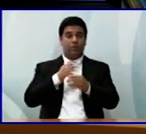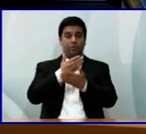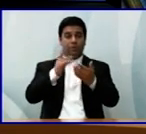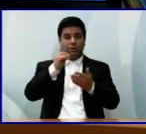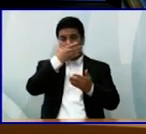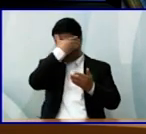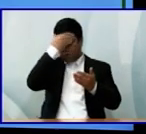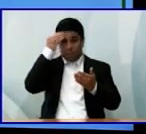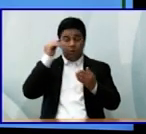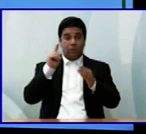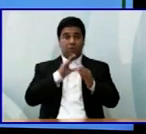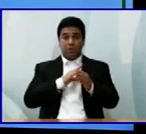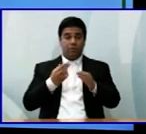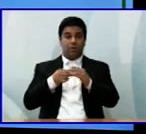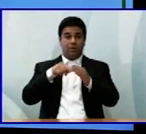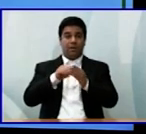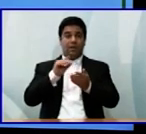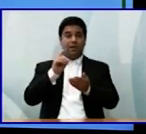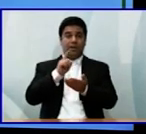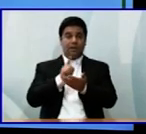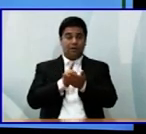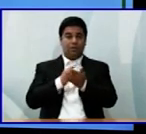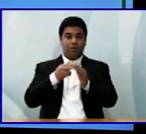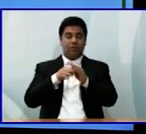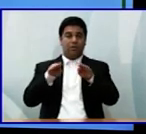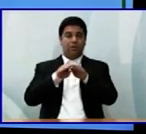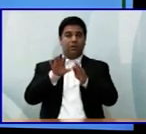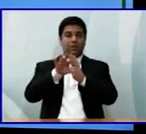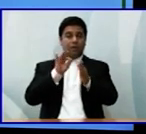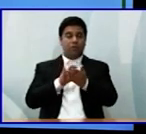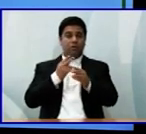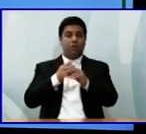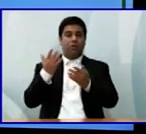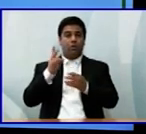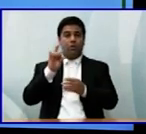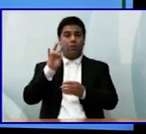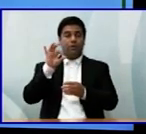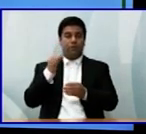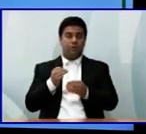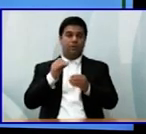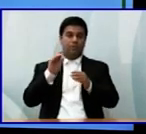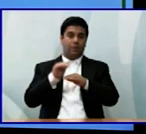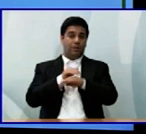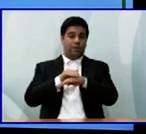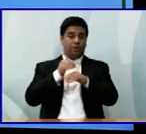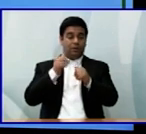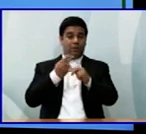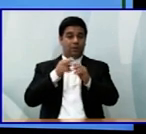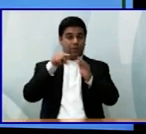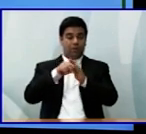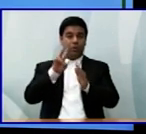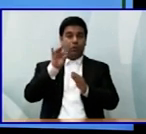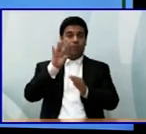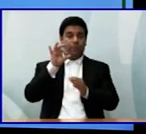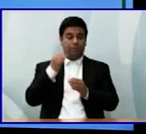nomanfiy bo'lish kerak. Bu tenglamalarni javobidan tanlaymiz. Qaysi biri nomanfiy? Barakalla. Ikkalasi ham